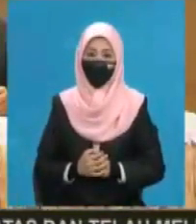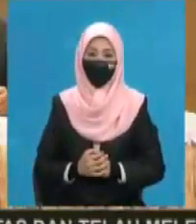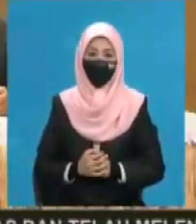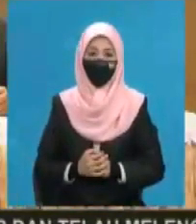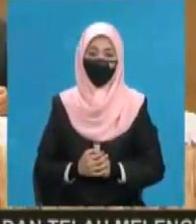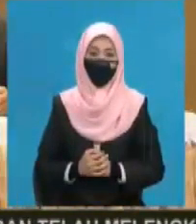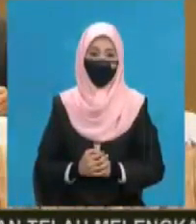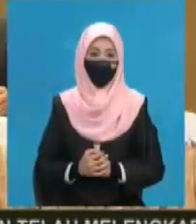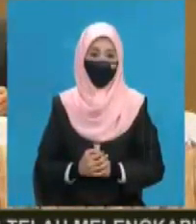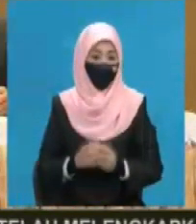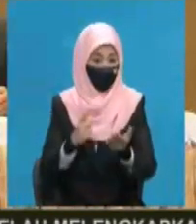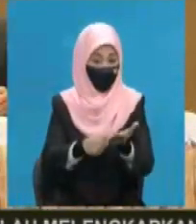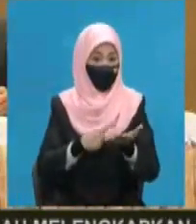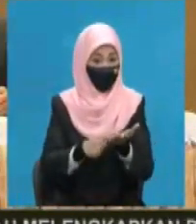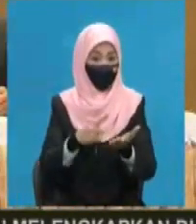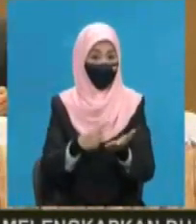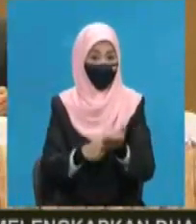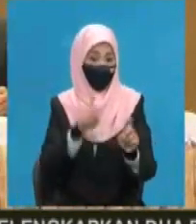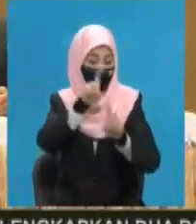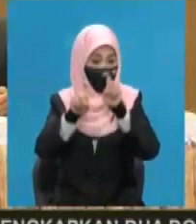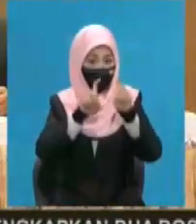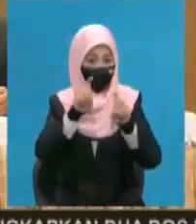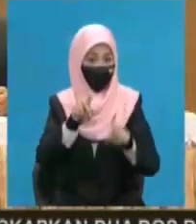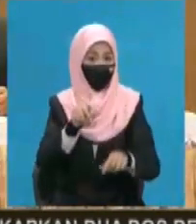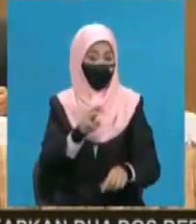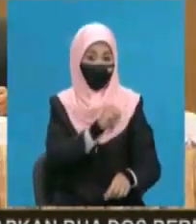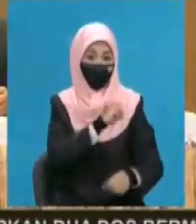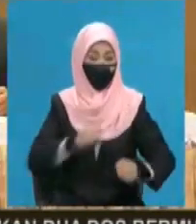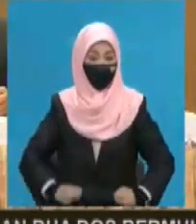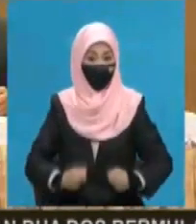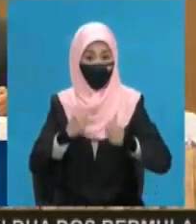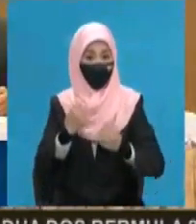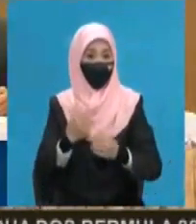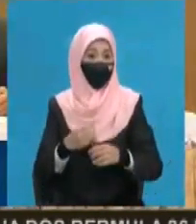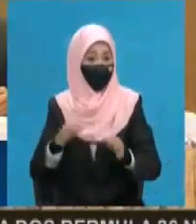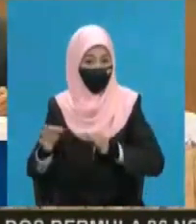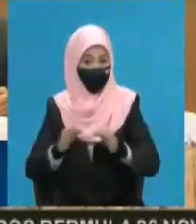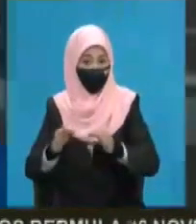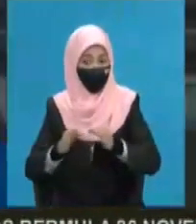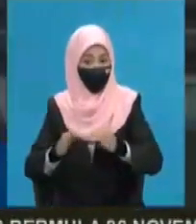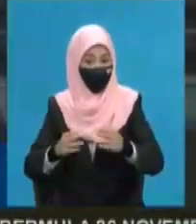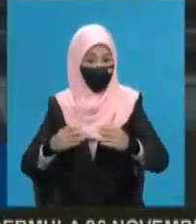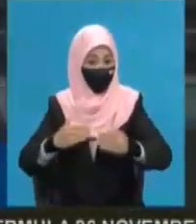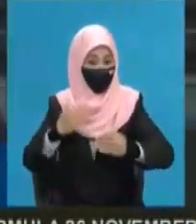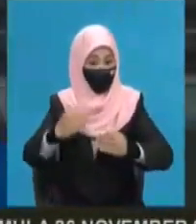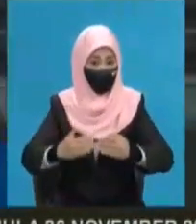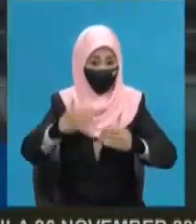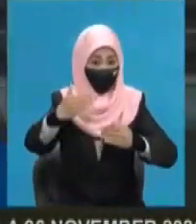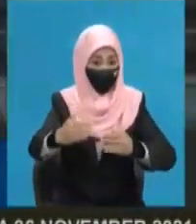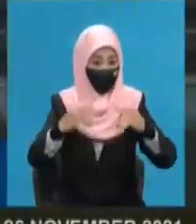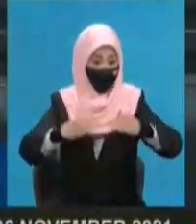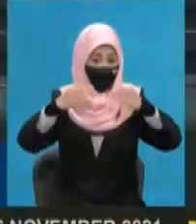Hai boleh semasa cc soal-soal jawab menteri kesehatan Menjelaskan langkah yang akan diambil ialah membuatnya secara